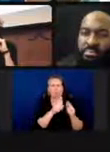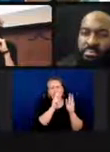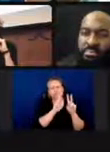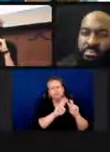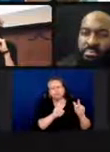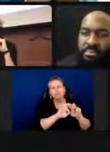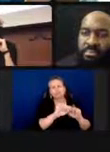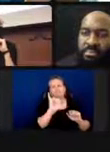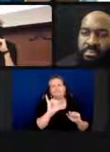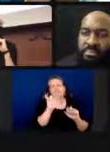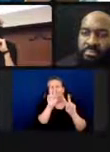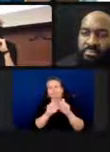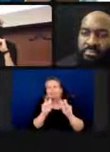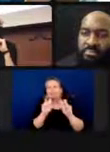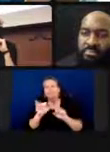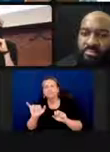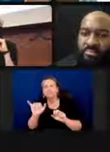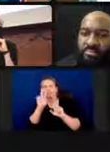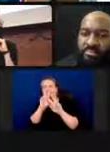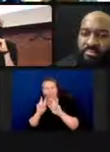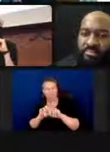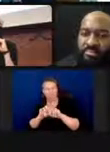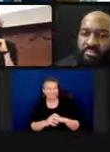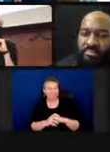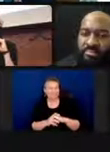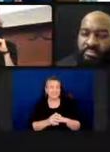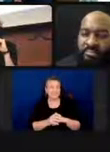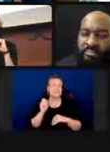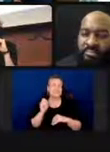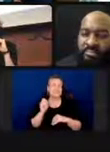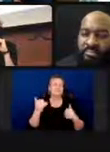نقوم باستخدام طبعا الشعار